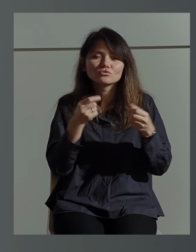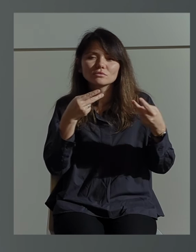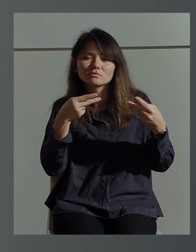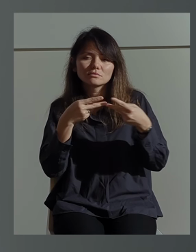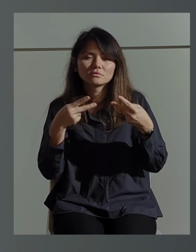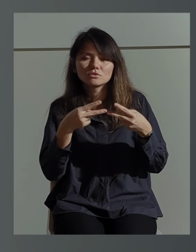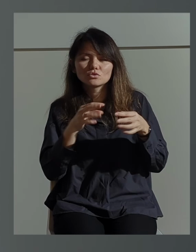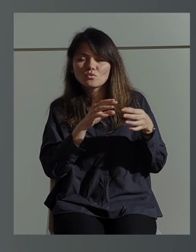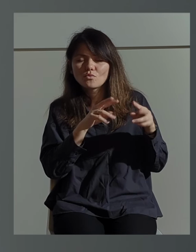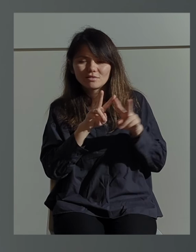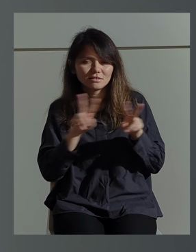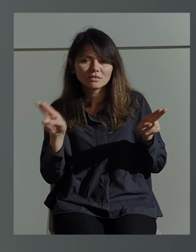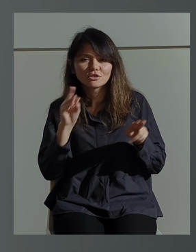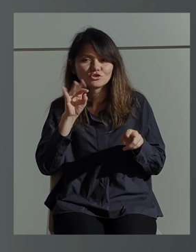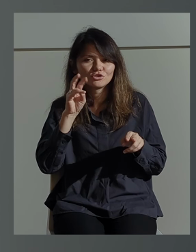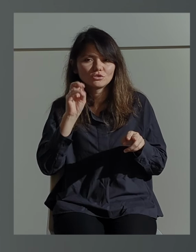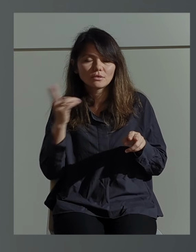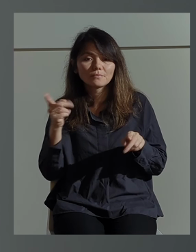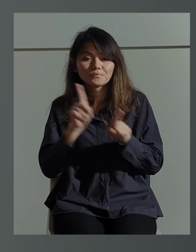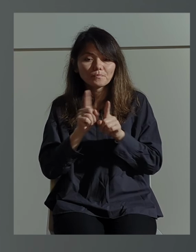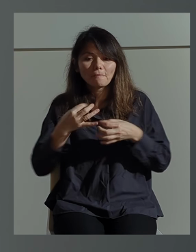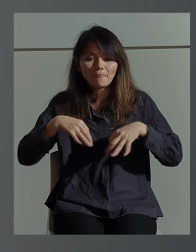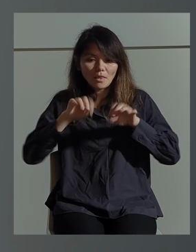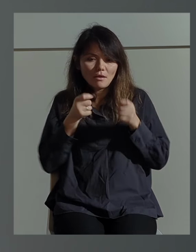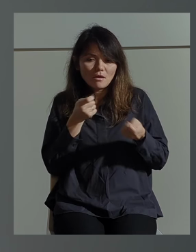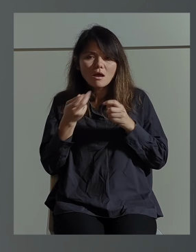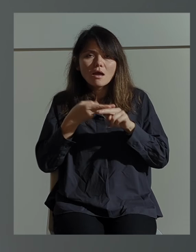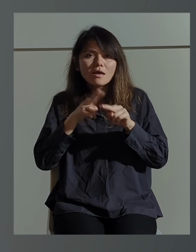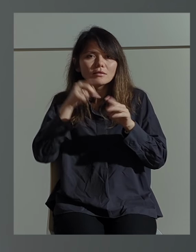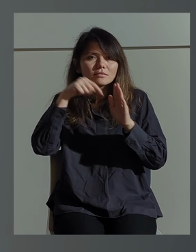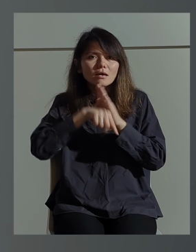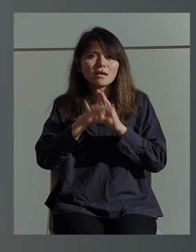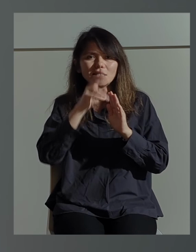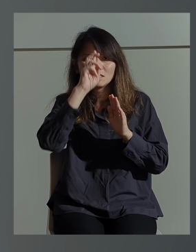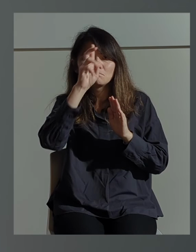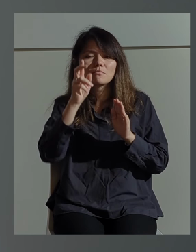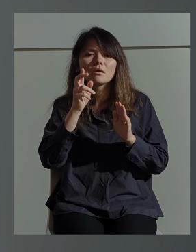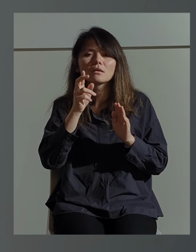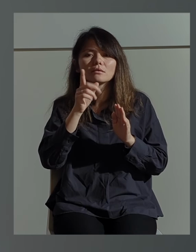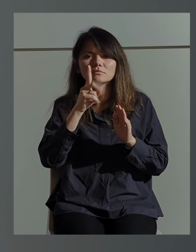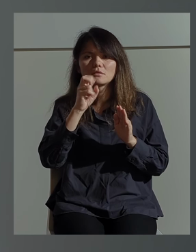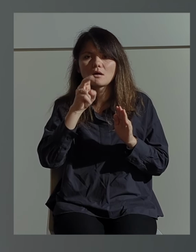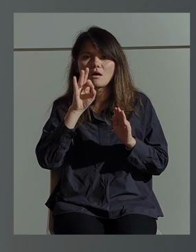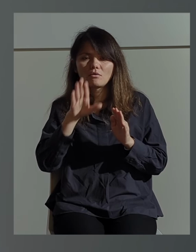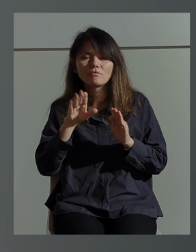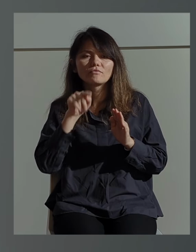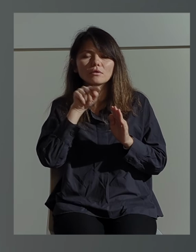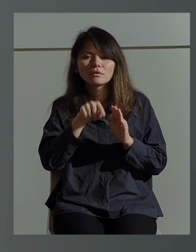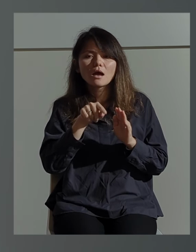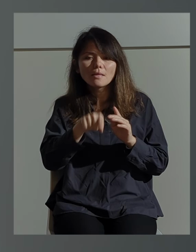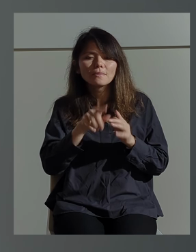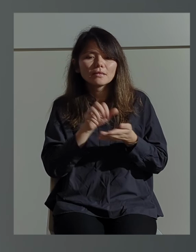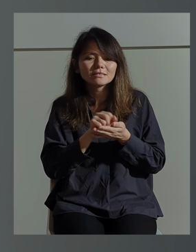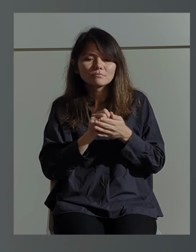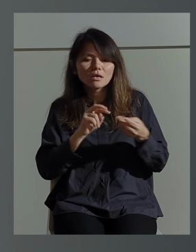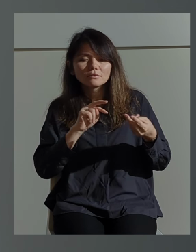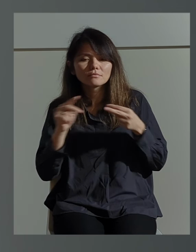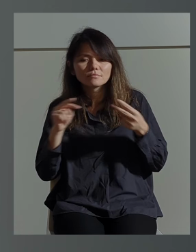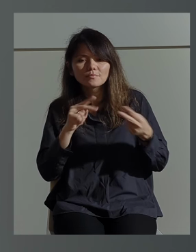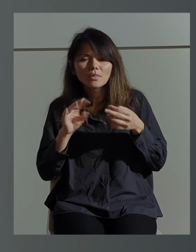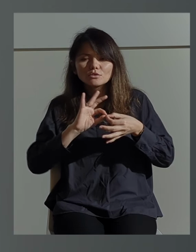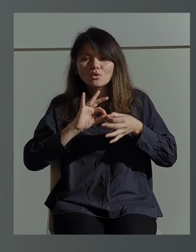что бюрократическая система - это Империя знаков в которой номенклатура занимается интерпретацией сложных